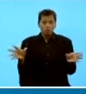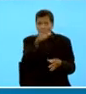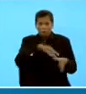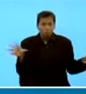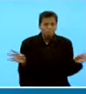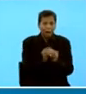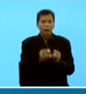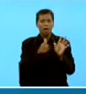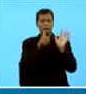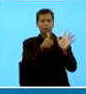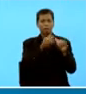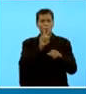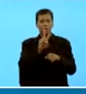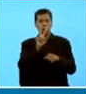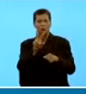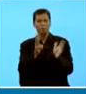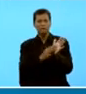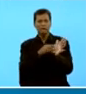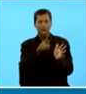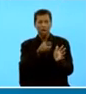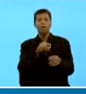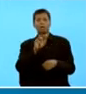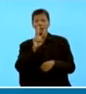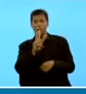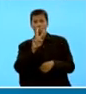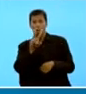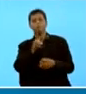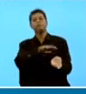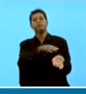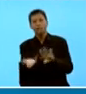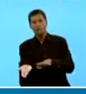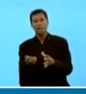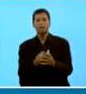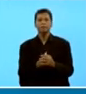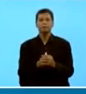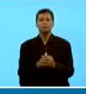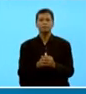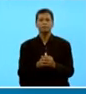kasus, 32 kasus diantaranya meninggal dunia.